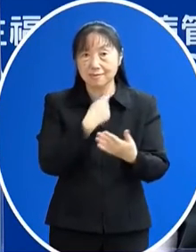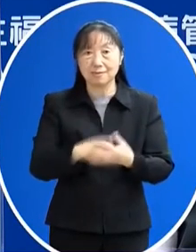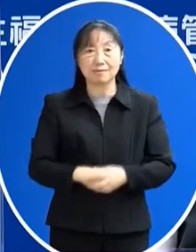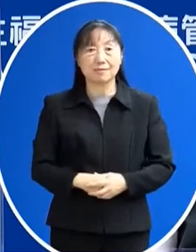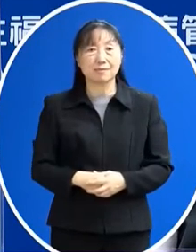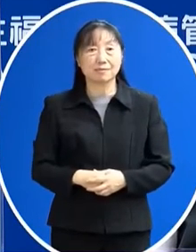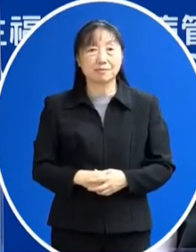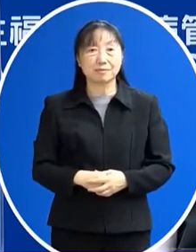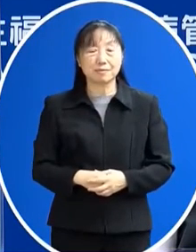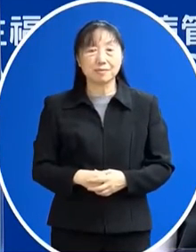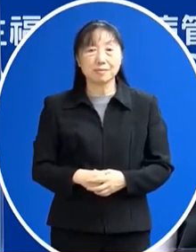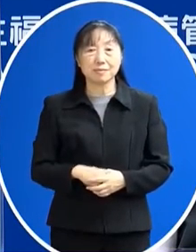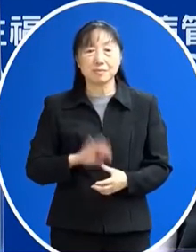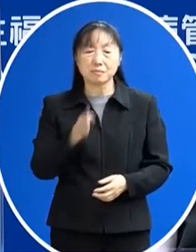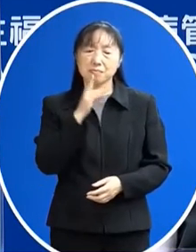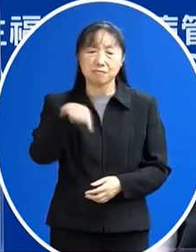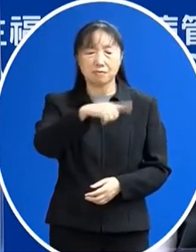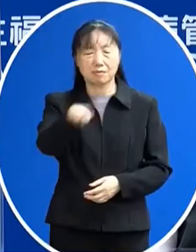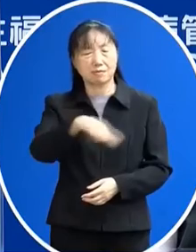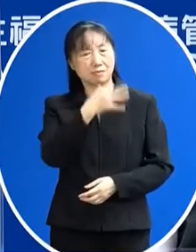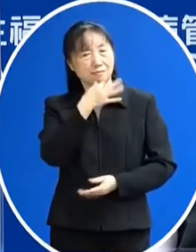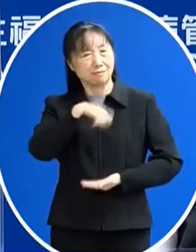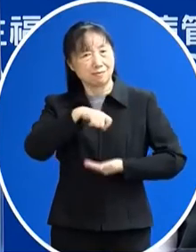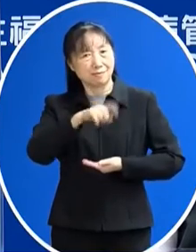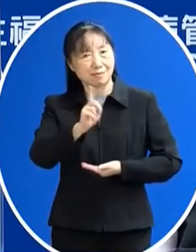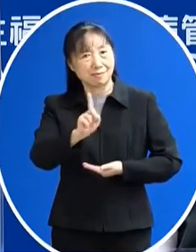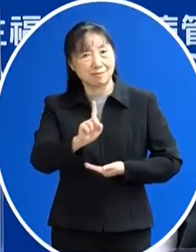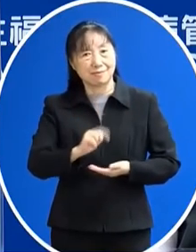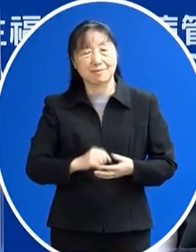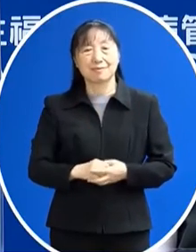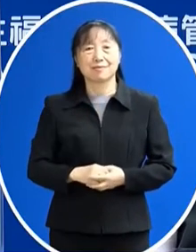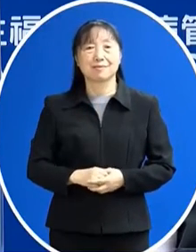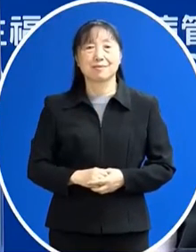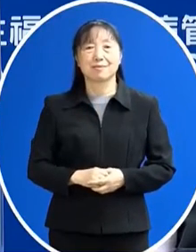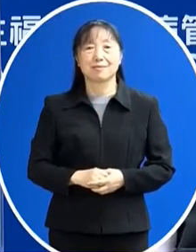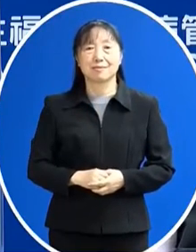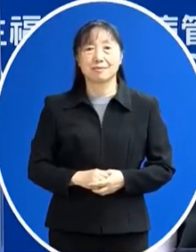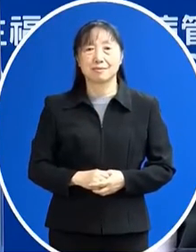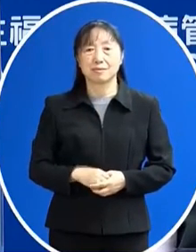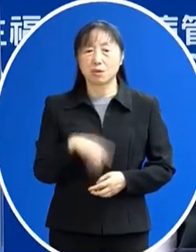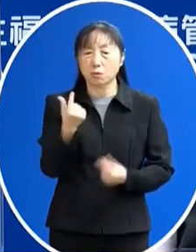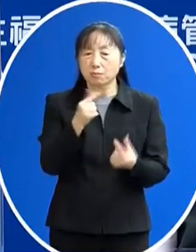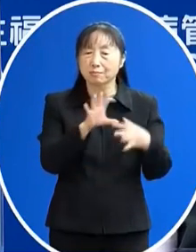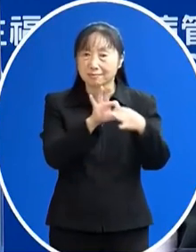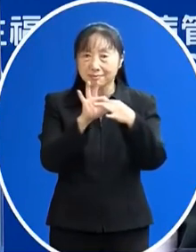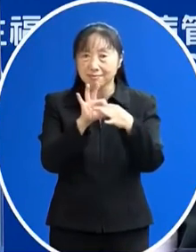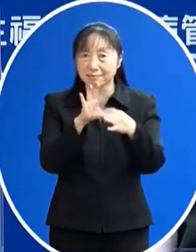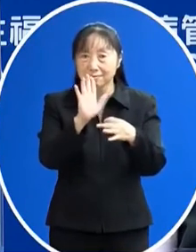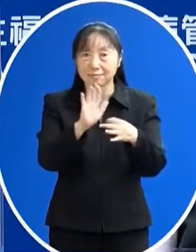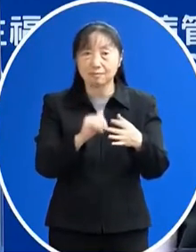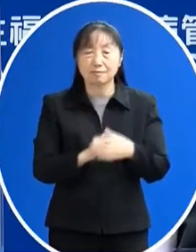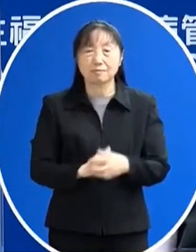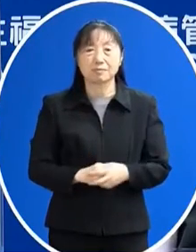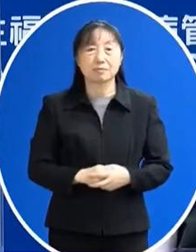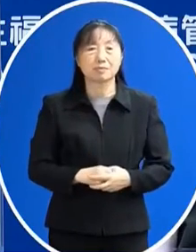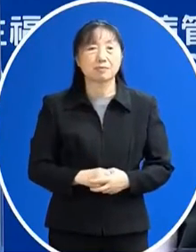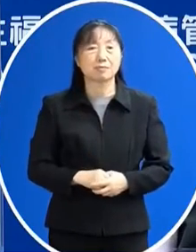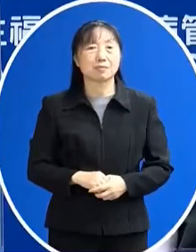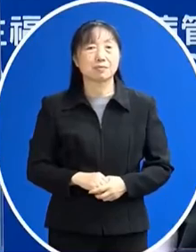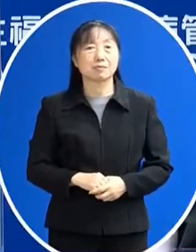这几个比较担心的现在看起来好像都有一些相关性